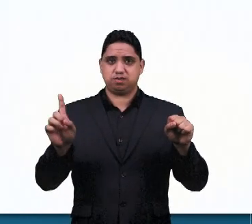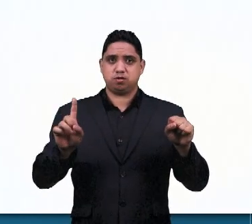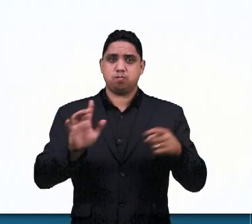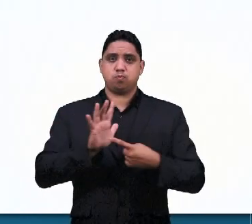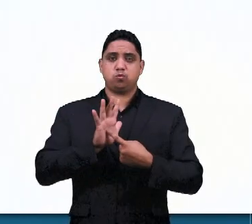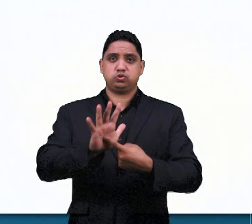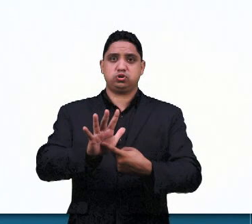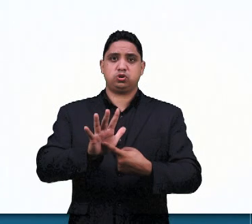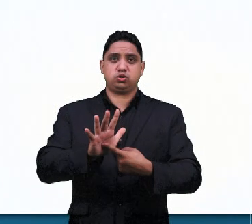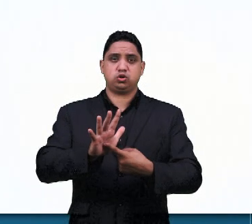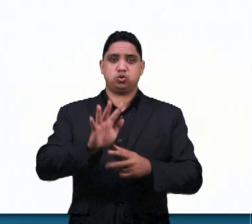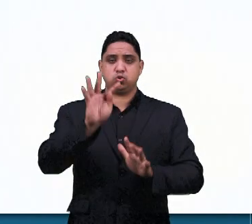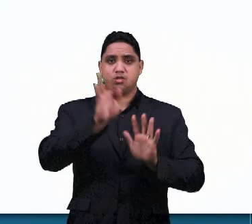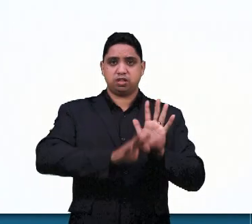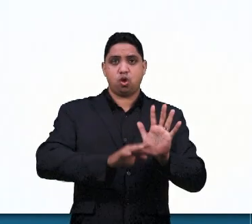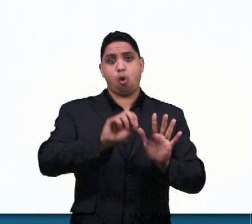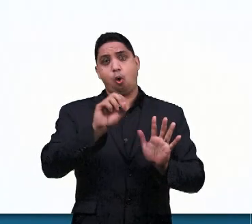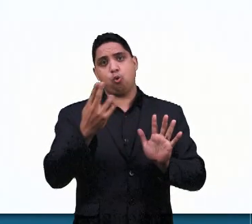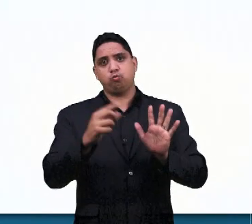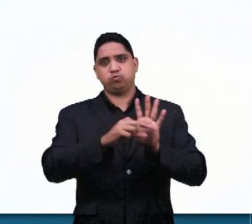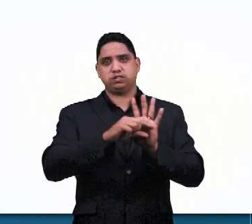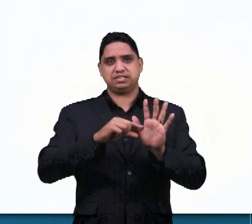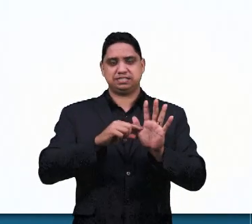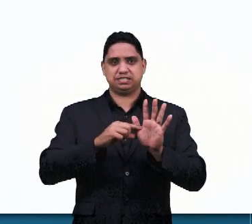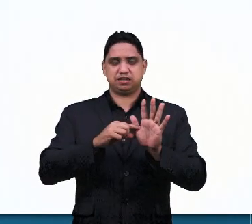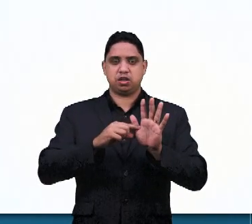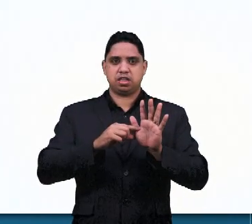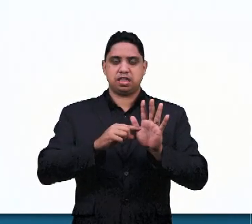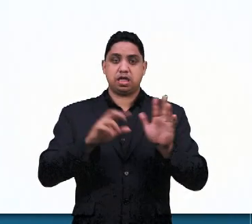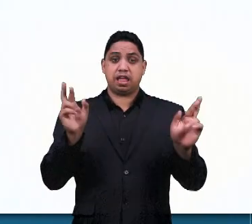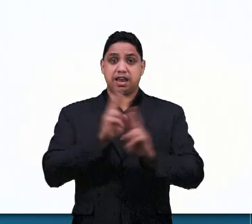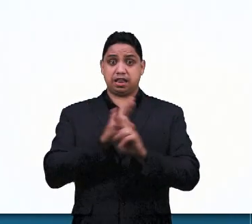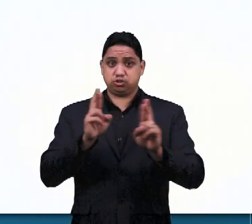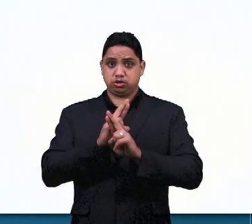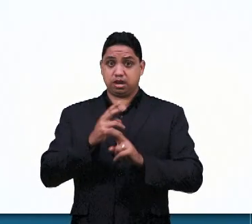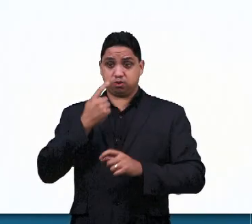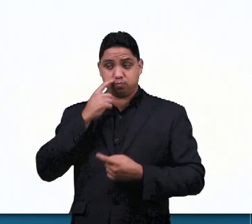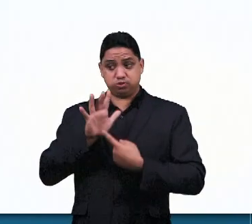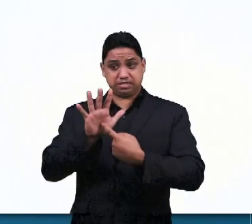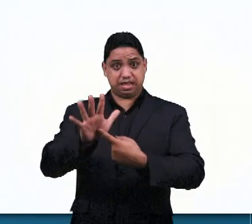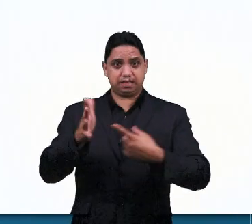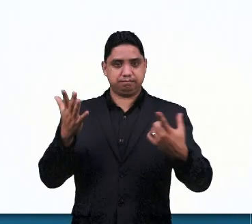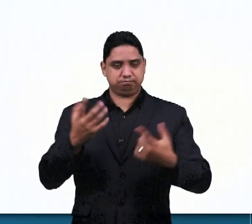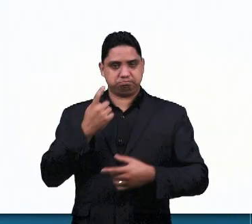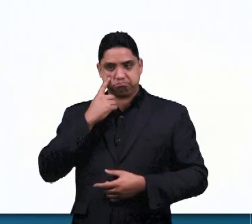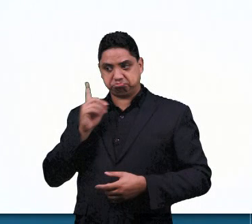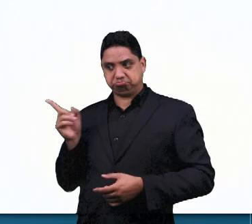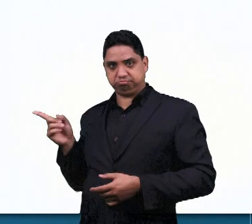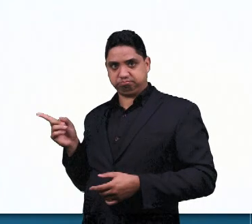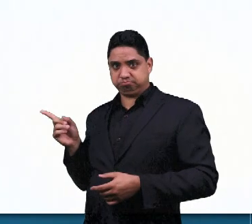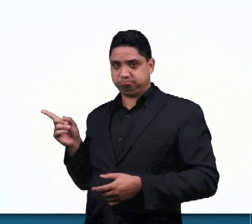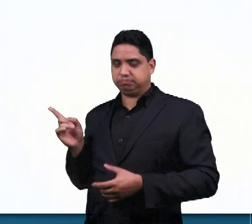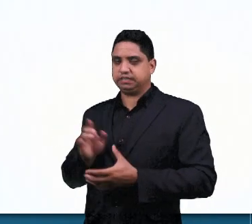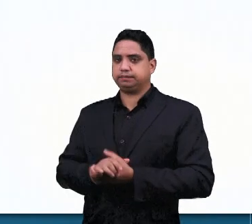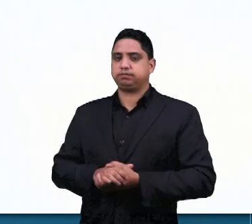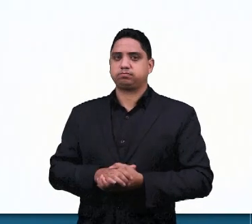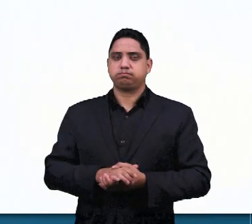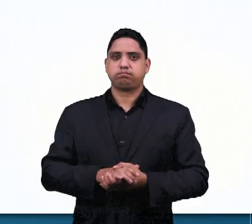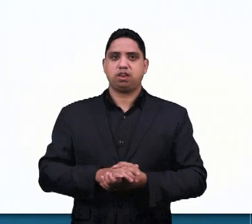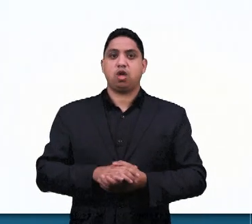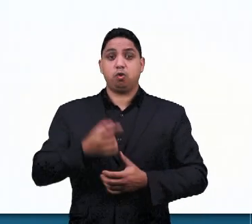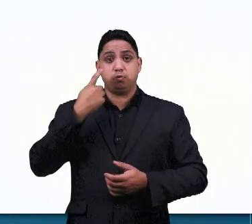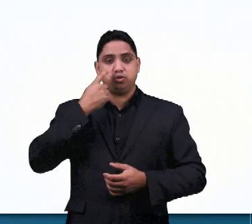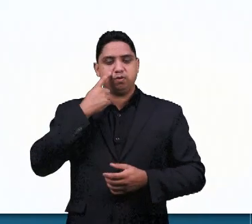citant le texte ou le verset correspondant ci-dessous. Donc l'énoncé de cette question, vous allez